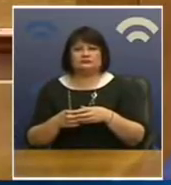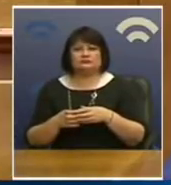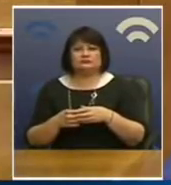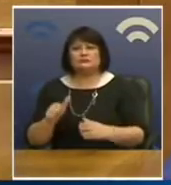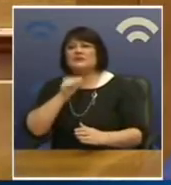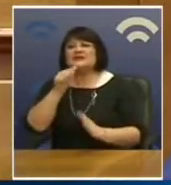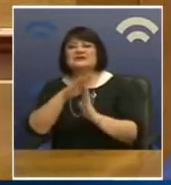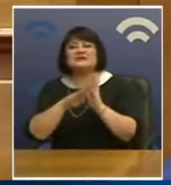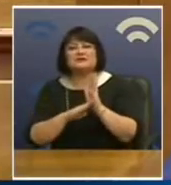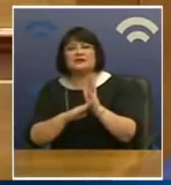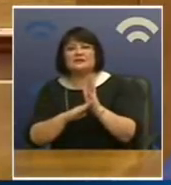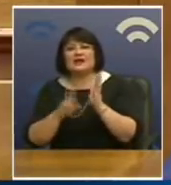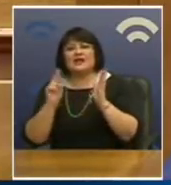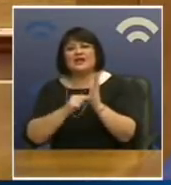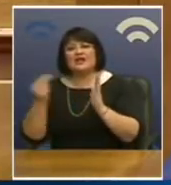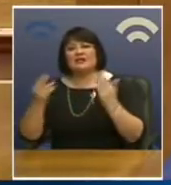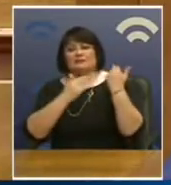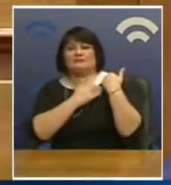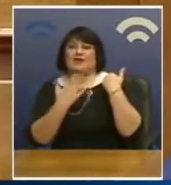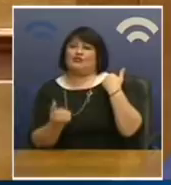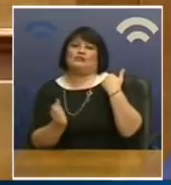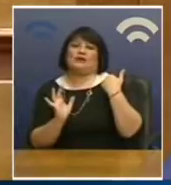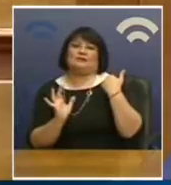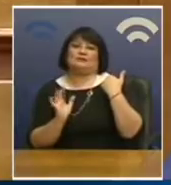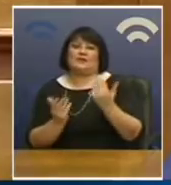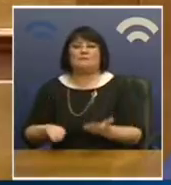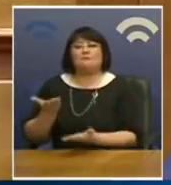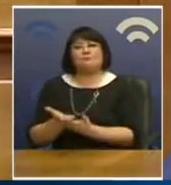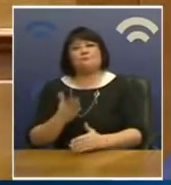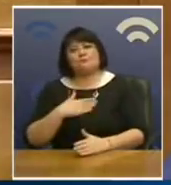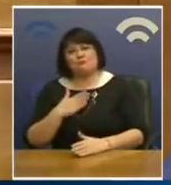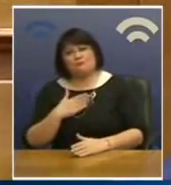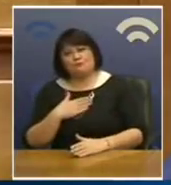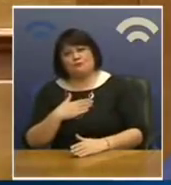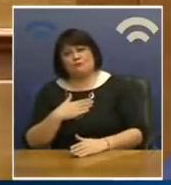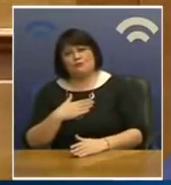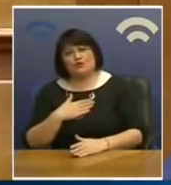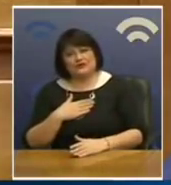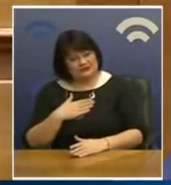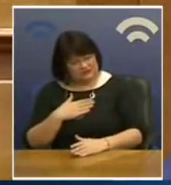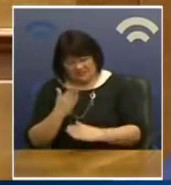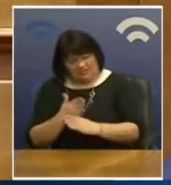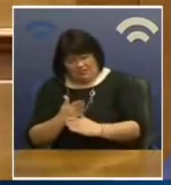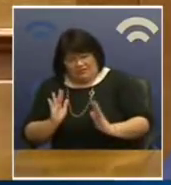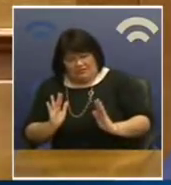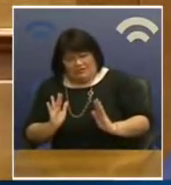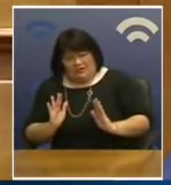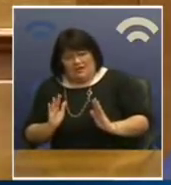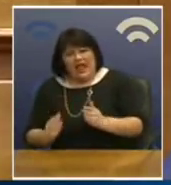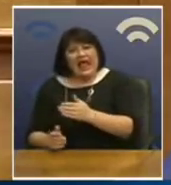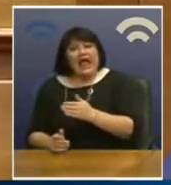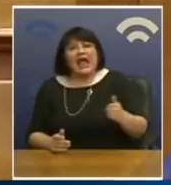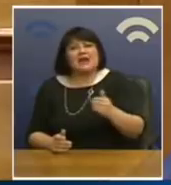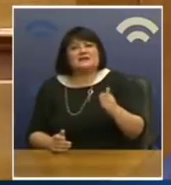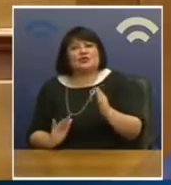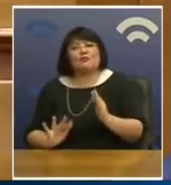συνταγματικής και θεσμικής υπευθυνότητας. Η πρότασή μας έχει βεβαίως, δεν το κρύβουμε αυτό, αριστερό και προοδευτικό